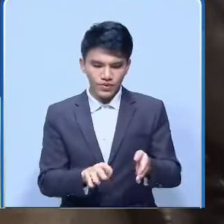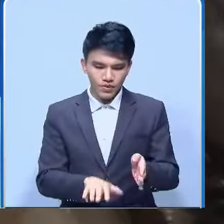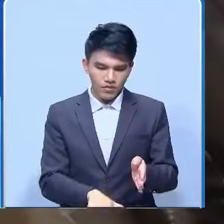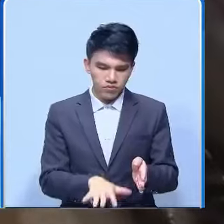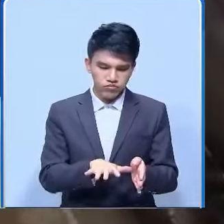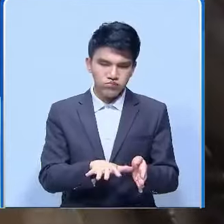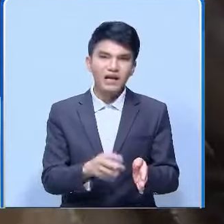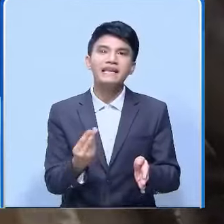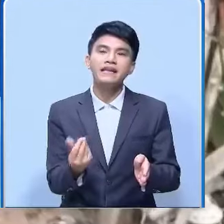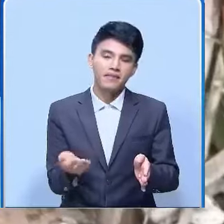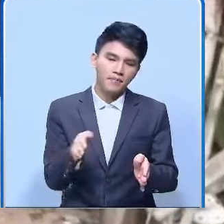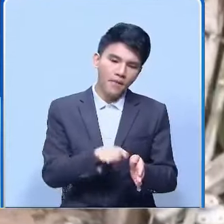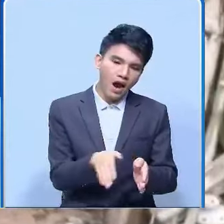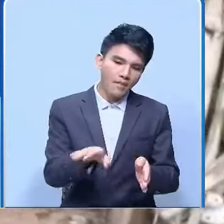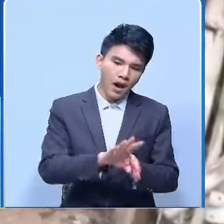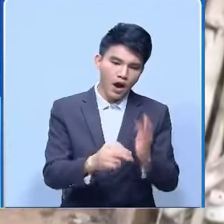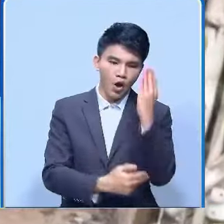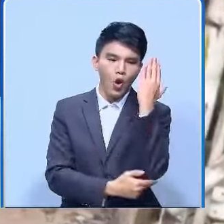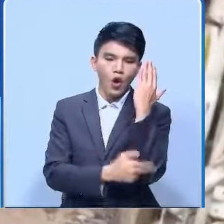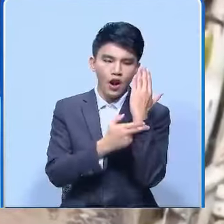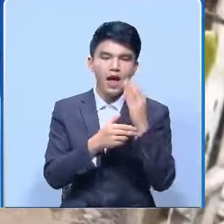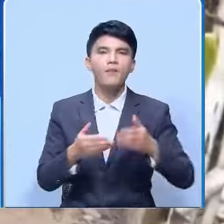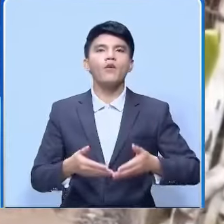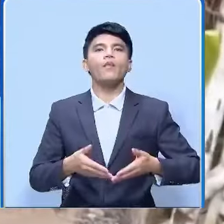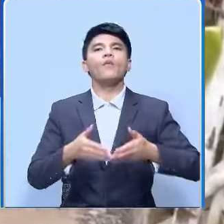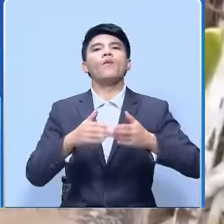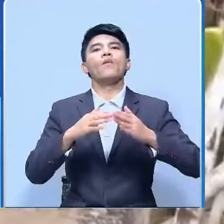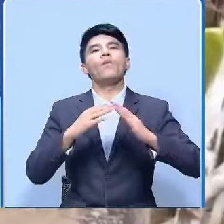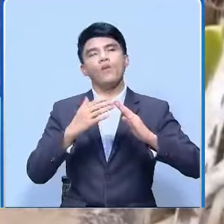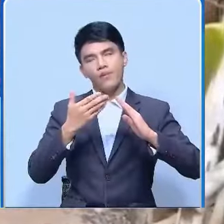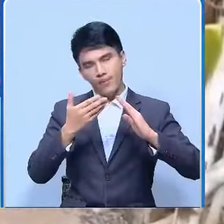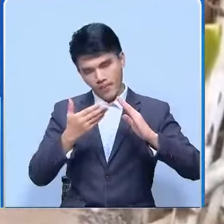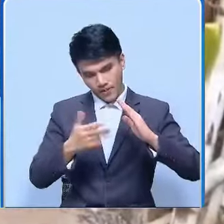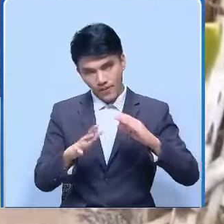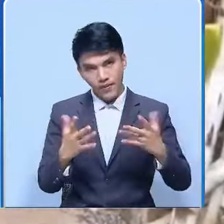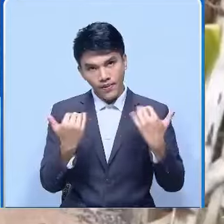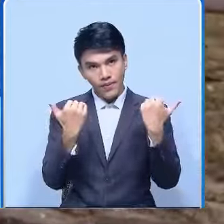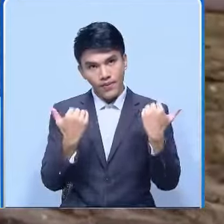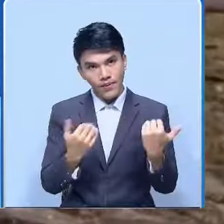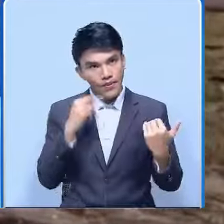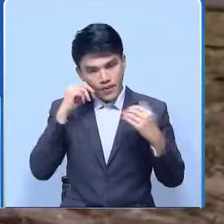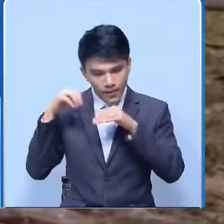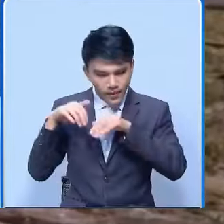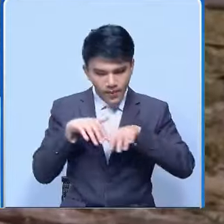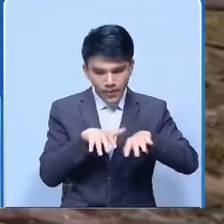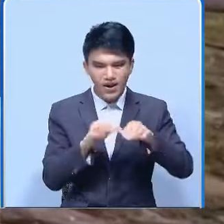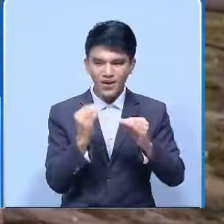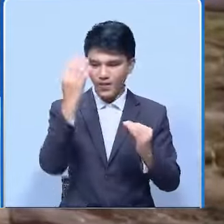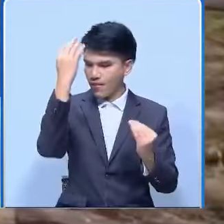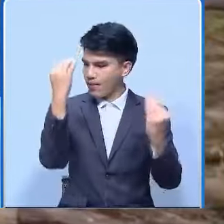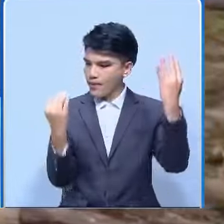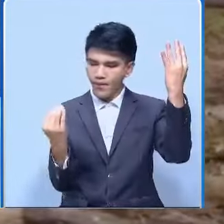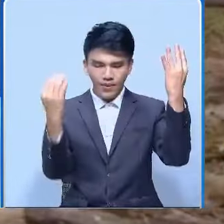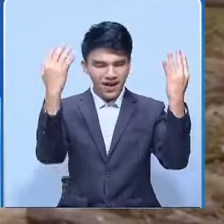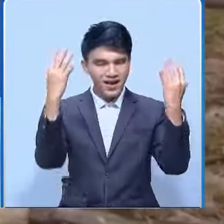คือไปสร้างที่พักไปสร้างโรงแรมรีสอร์ทนะครับนางเหมือนว่าไปรุกที่ด้วยนะแล้วก็พื้นที่เดิมเนี่ยเป็นต้นไม้คอยอุ้มน้ำใช่